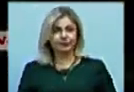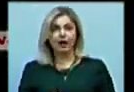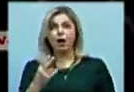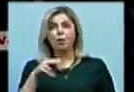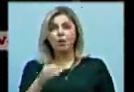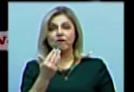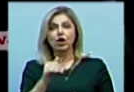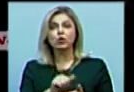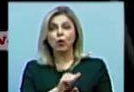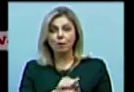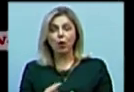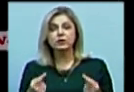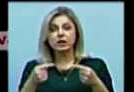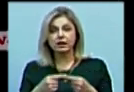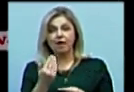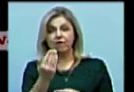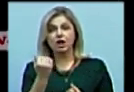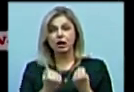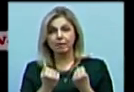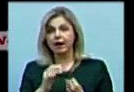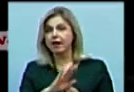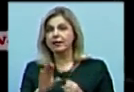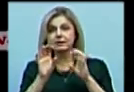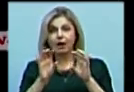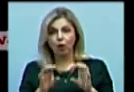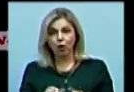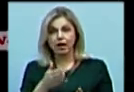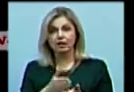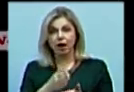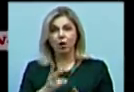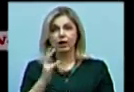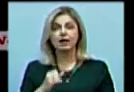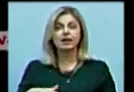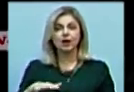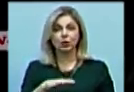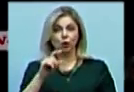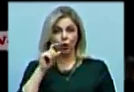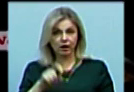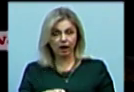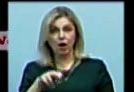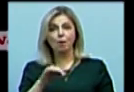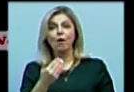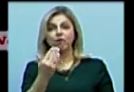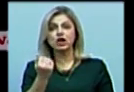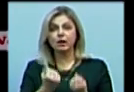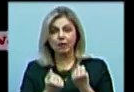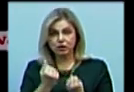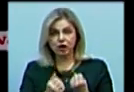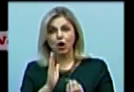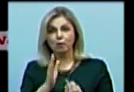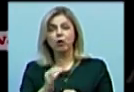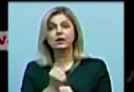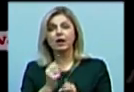встановили, що ваш автомобіль незаконно знаходиться на території України. Далі з вашим в отношении вашего автомобиля будут